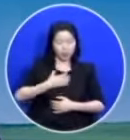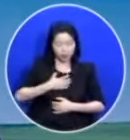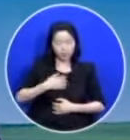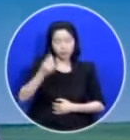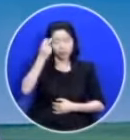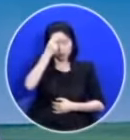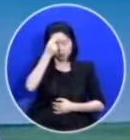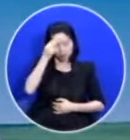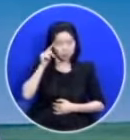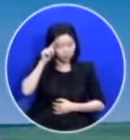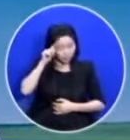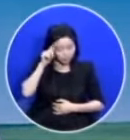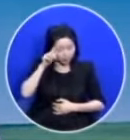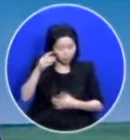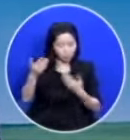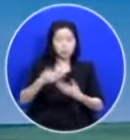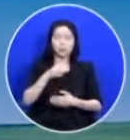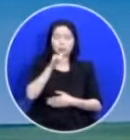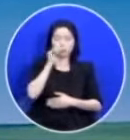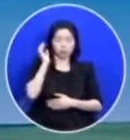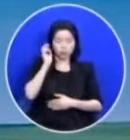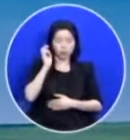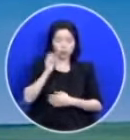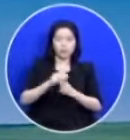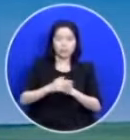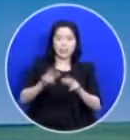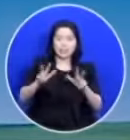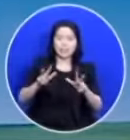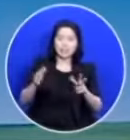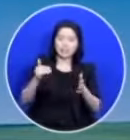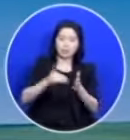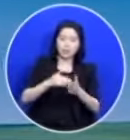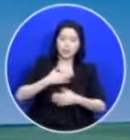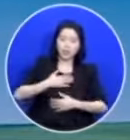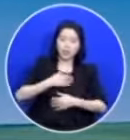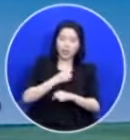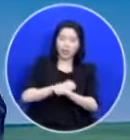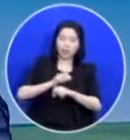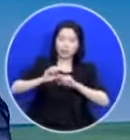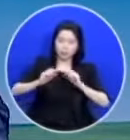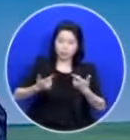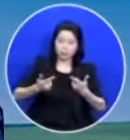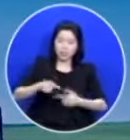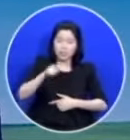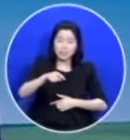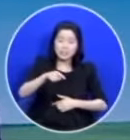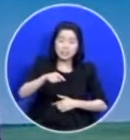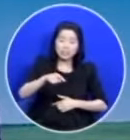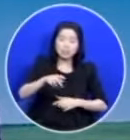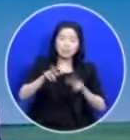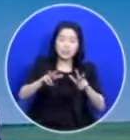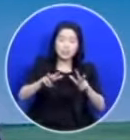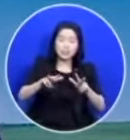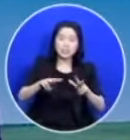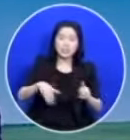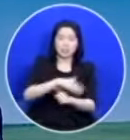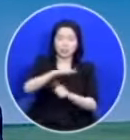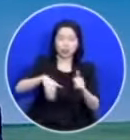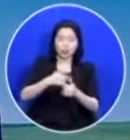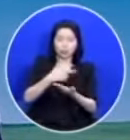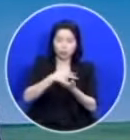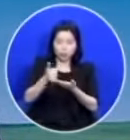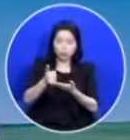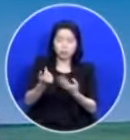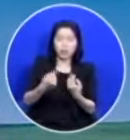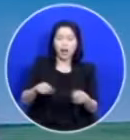받는 것이구나 지금까지 내가 한 것이 아니라면 지금 여기 있는 상황도 주님이 함께